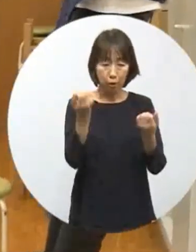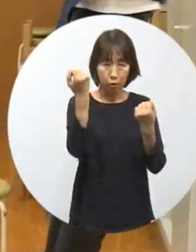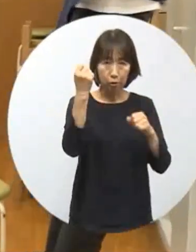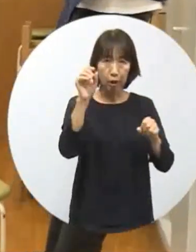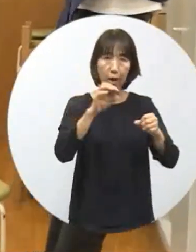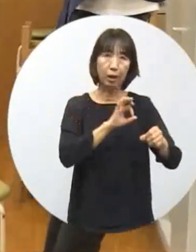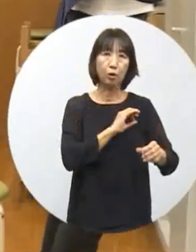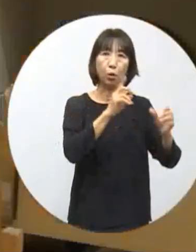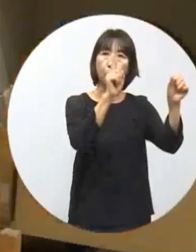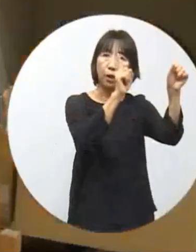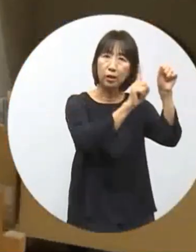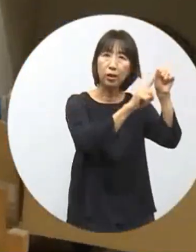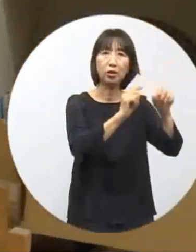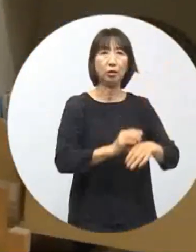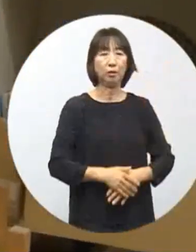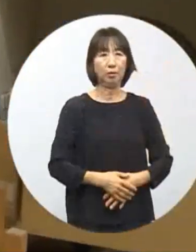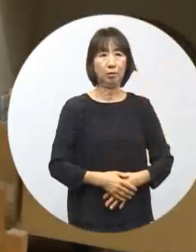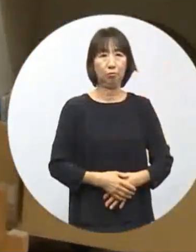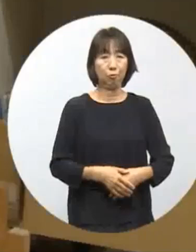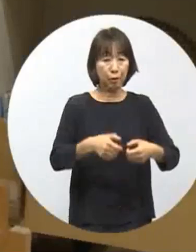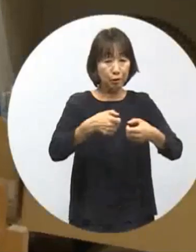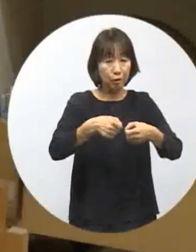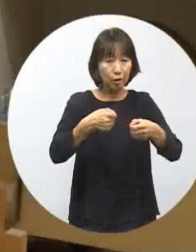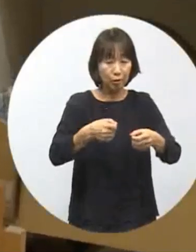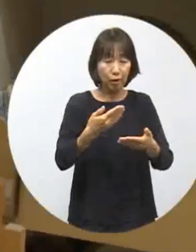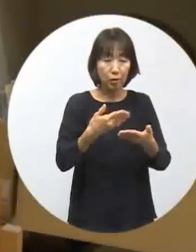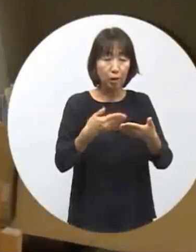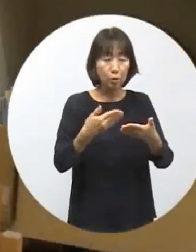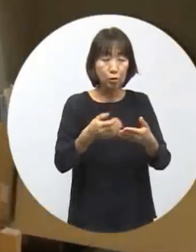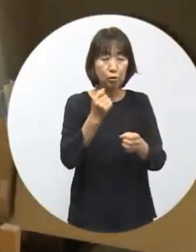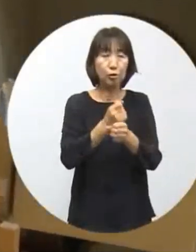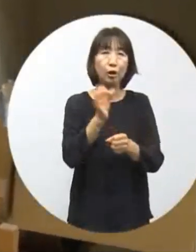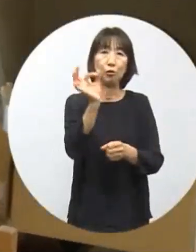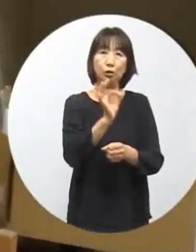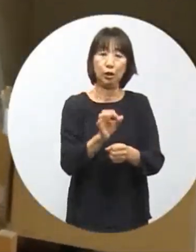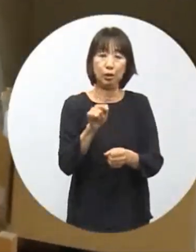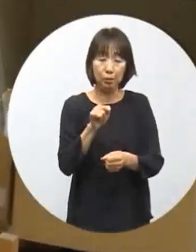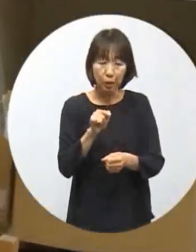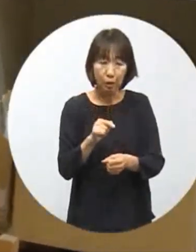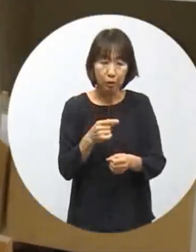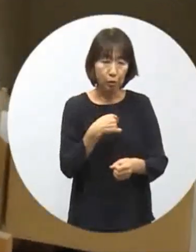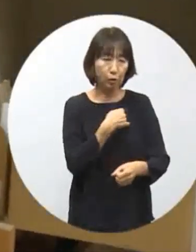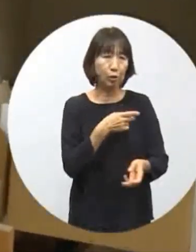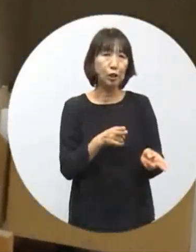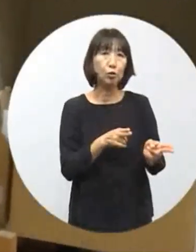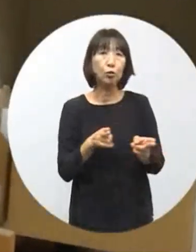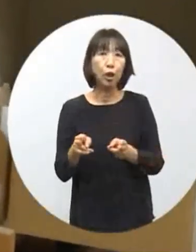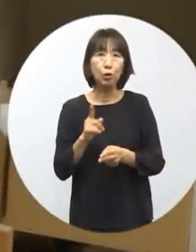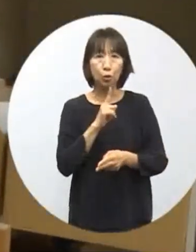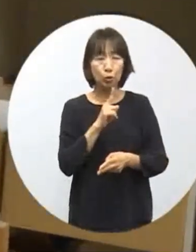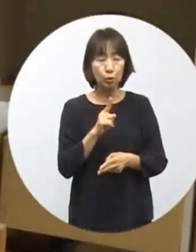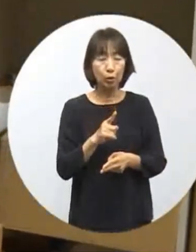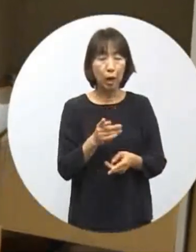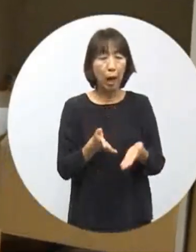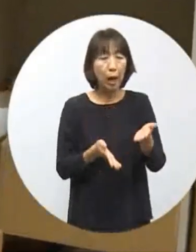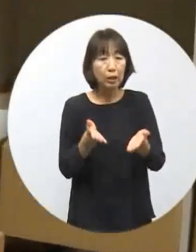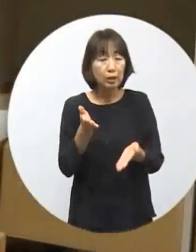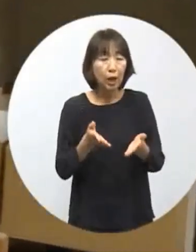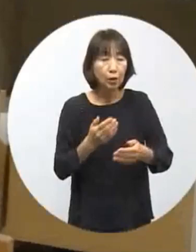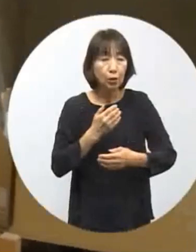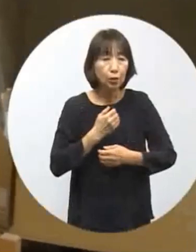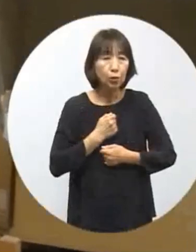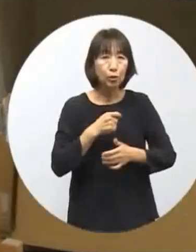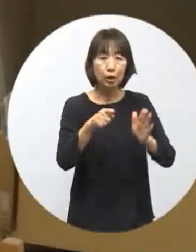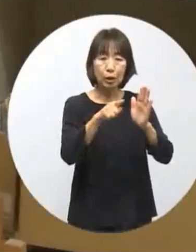。 まあ、繊細な美術作品に対する、まあ、気遣いといいましょうか、取り扱いの注意事項をちょっ